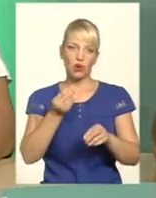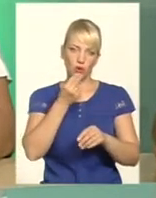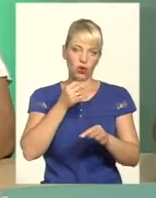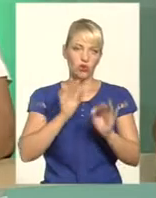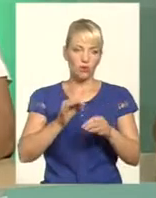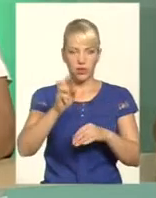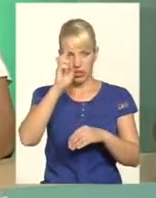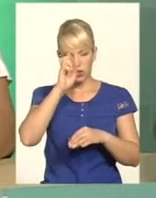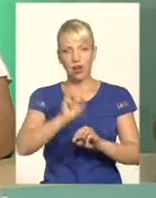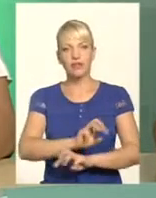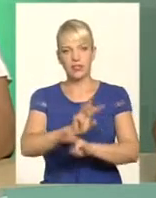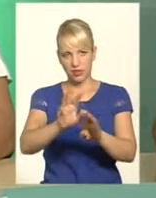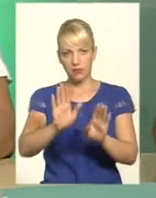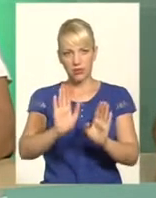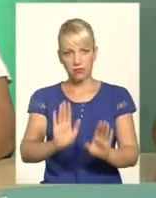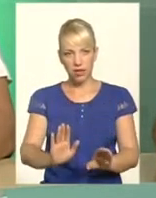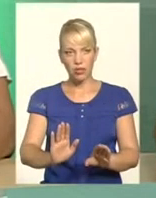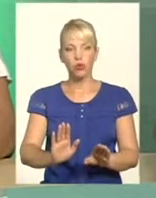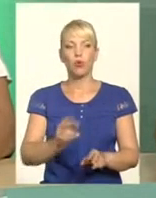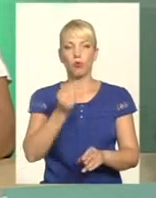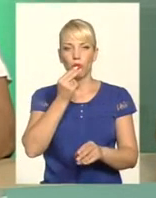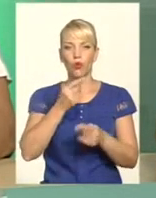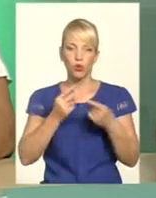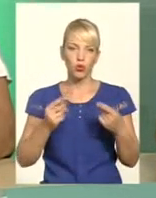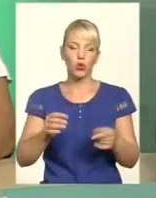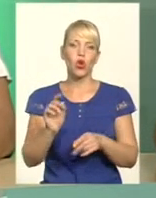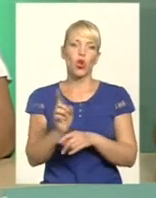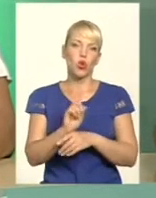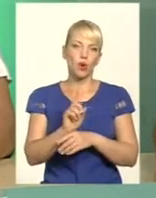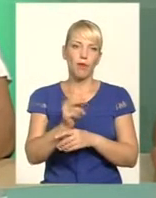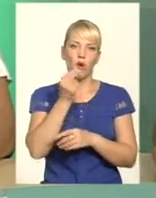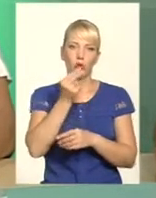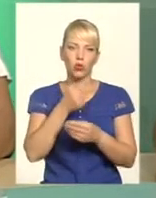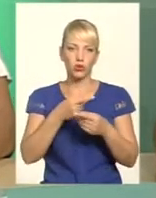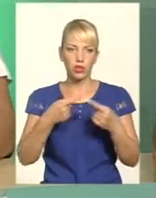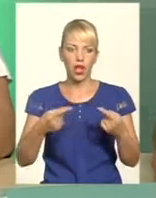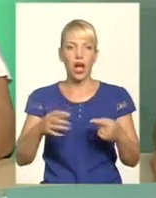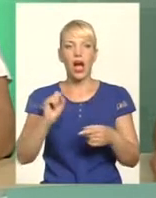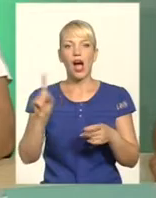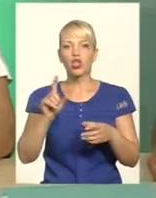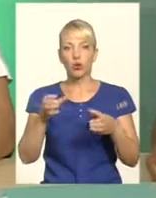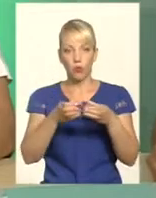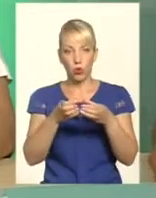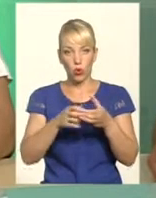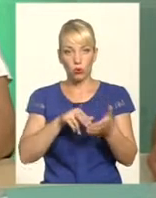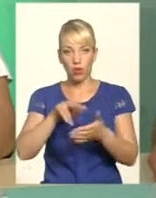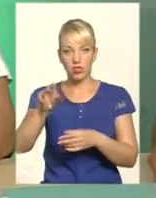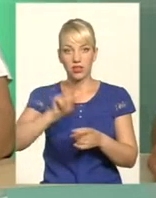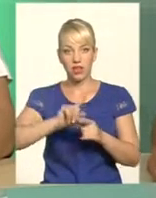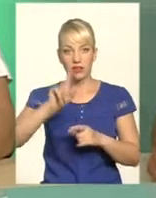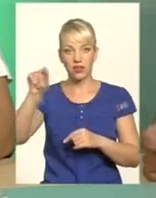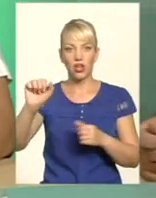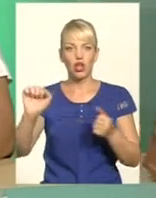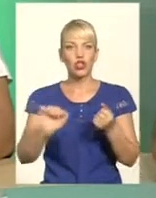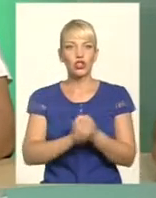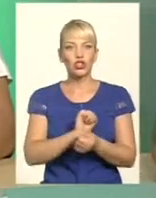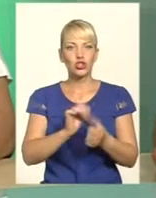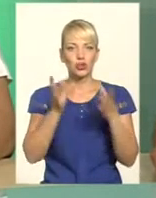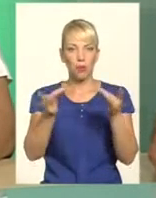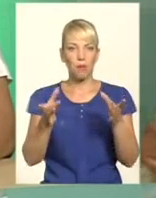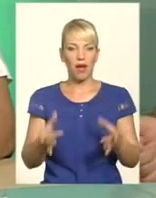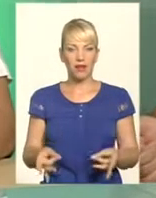держава забезпечує продукції, нормально готується їжа, то для того, щоб група виходила на вихід, нам дають сухпай. Той сухпай, ну практично